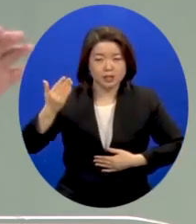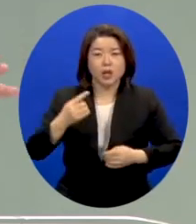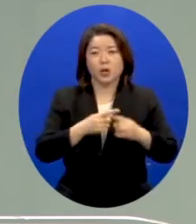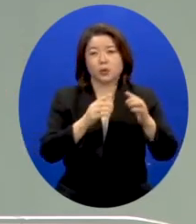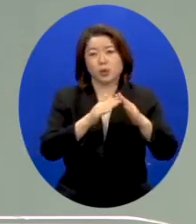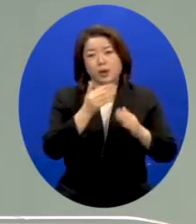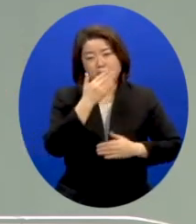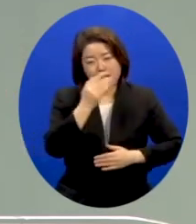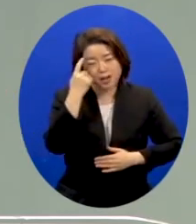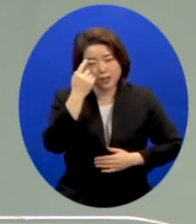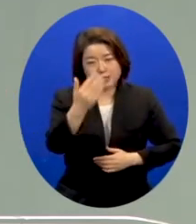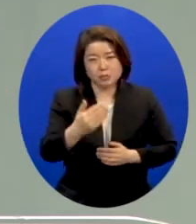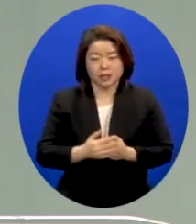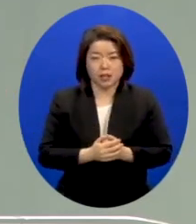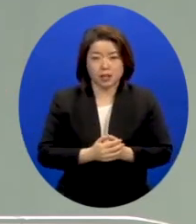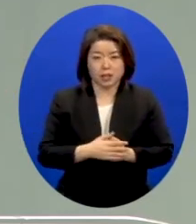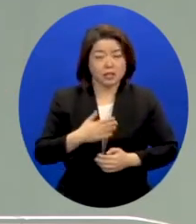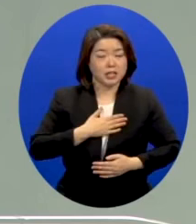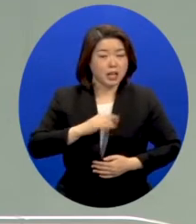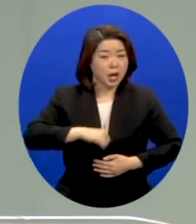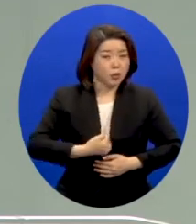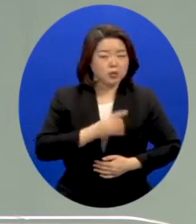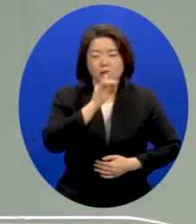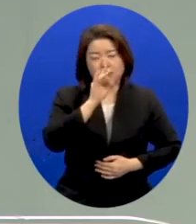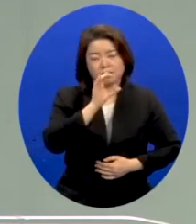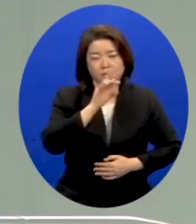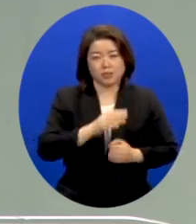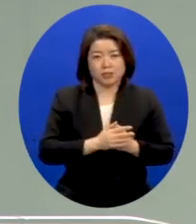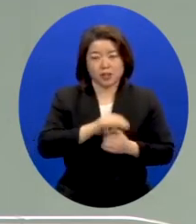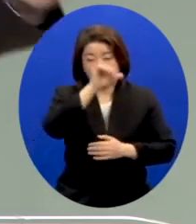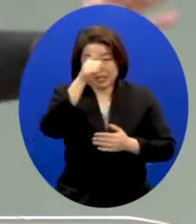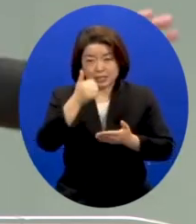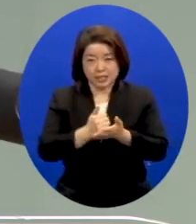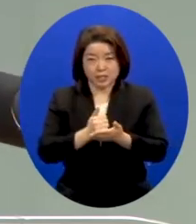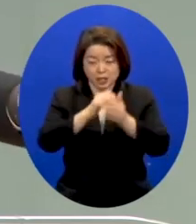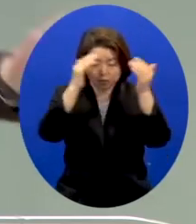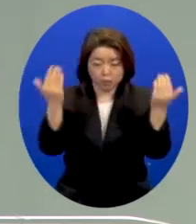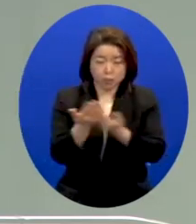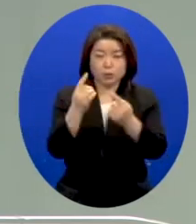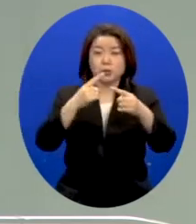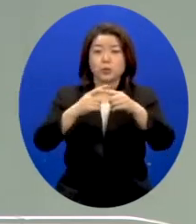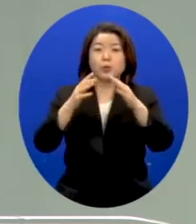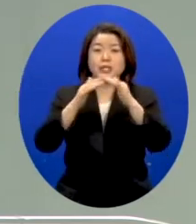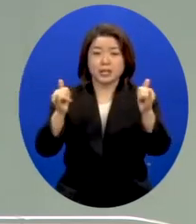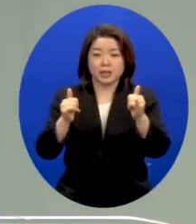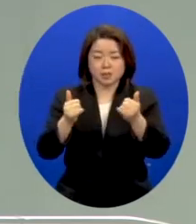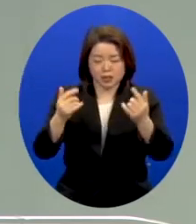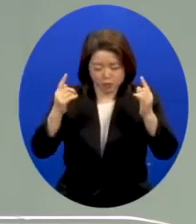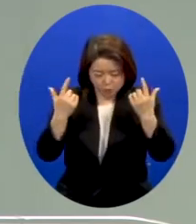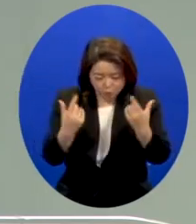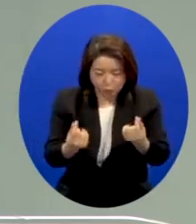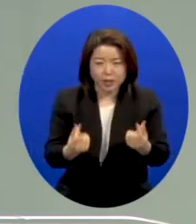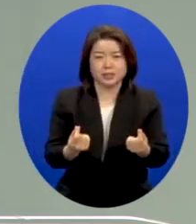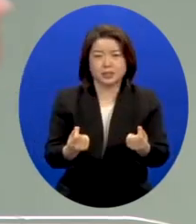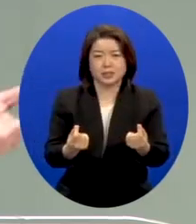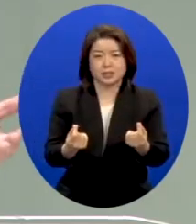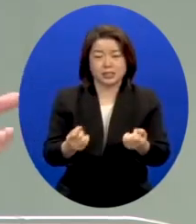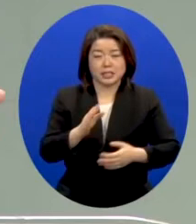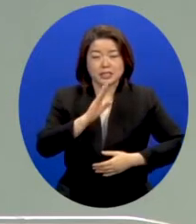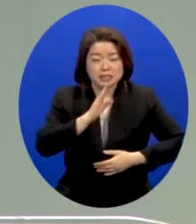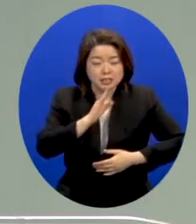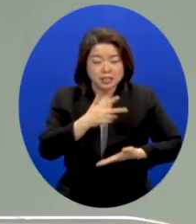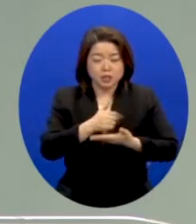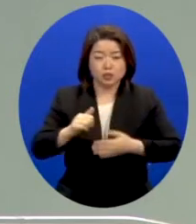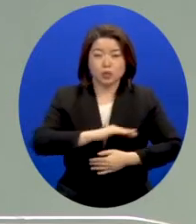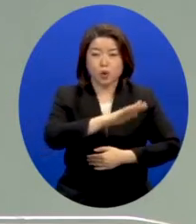목사 만 그렇게 한다고 되겠습니까 장로님 들고 온 교우들이 다같이 진짜 주님이 우리와